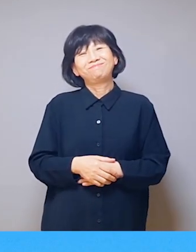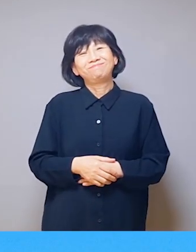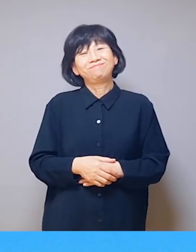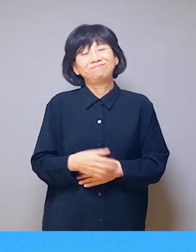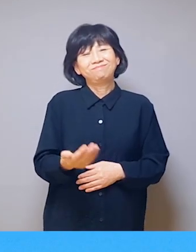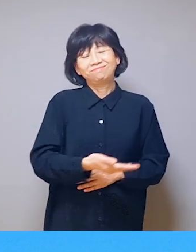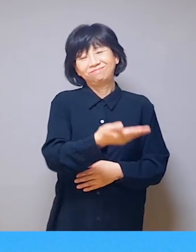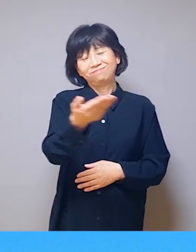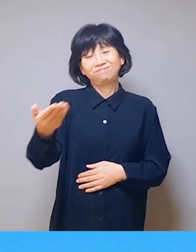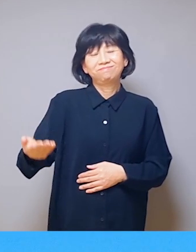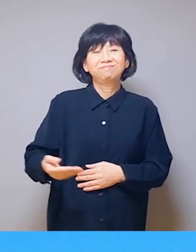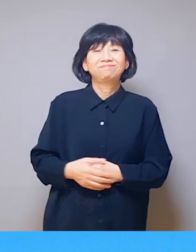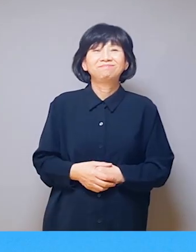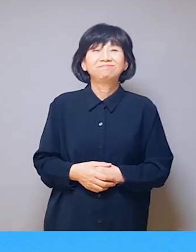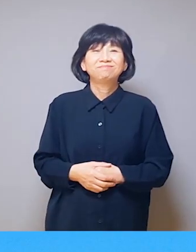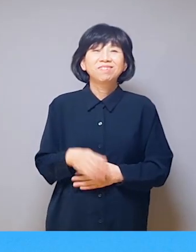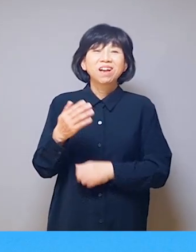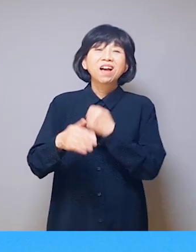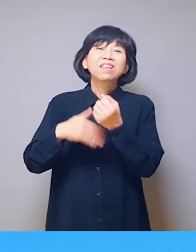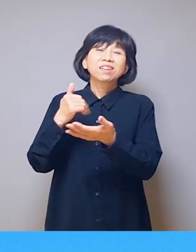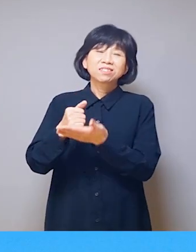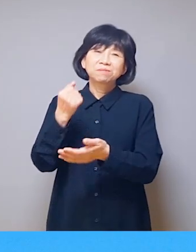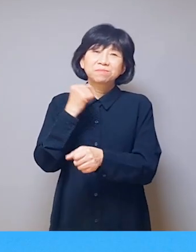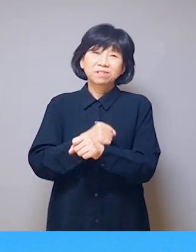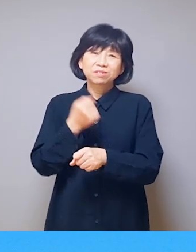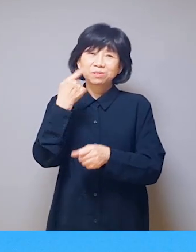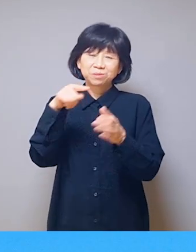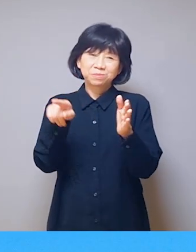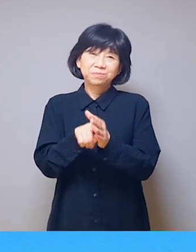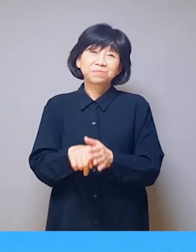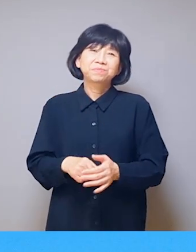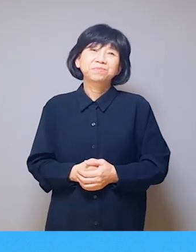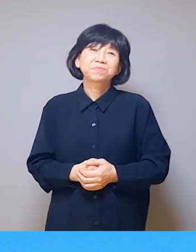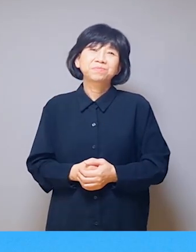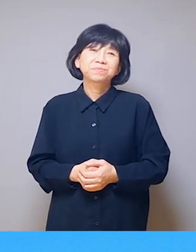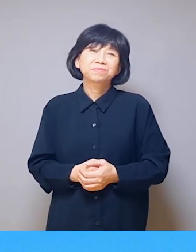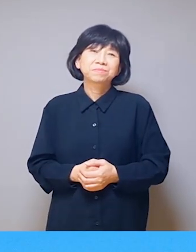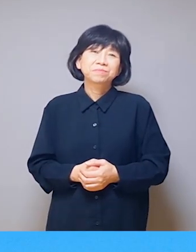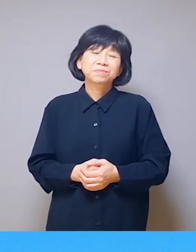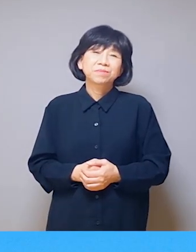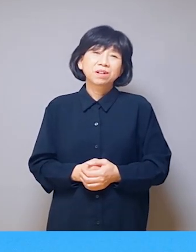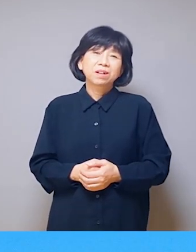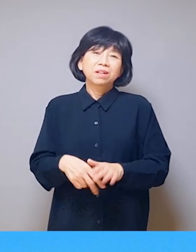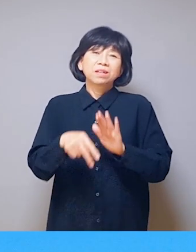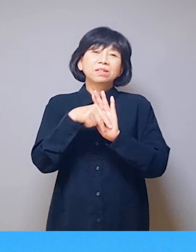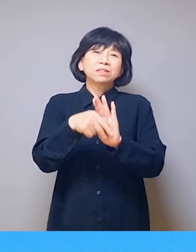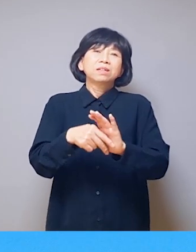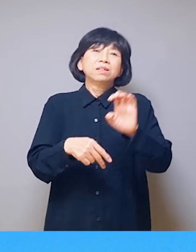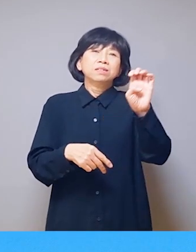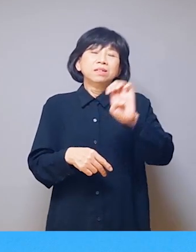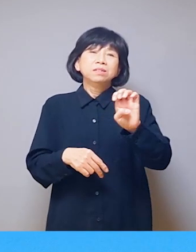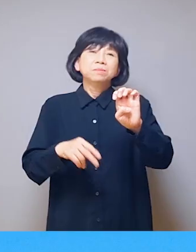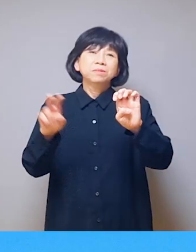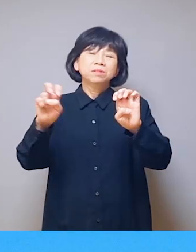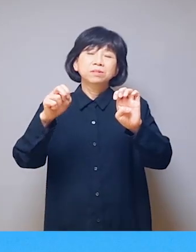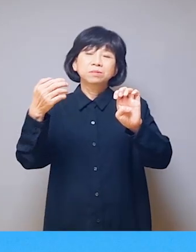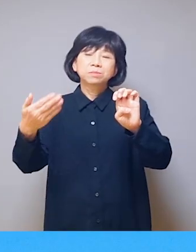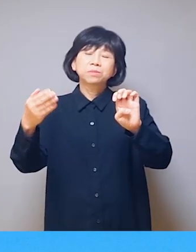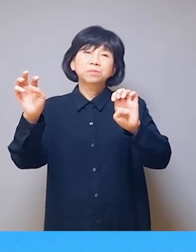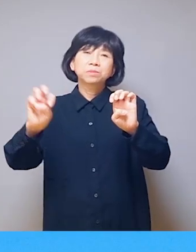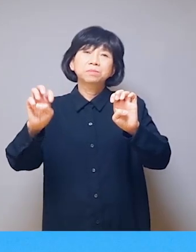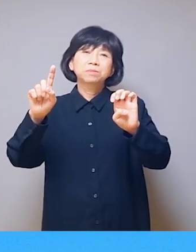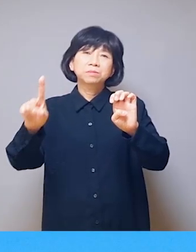사랑하는 성도 여러분, 하나님이 하시는 줄 믿습니다. 이사야 40장 29절에서